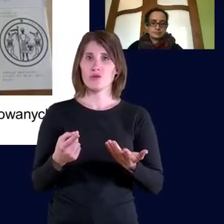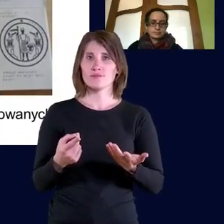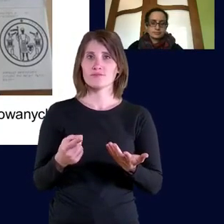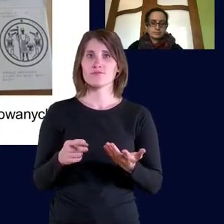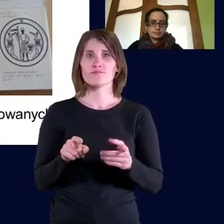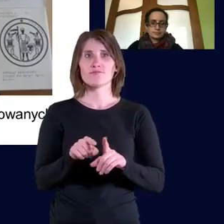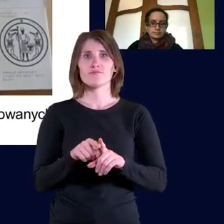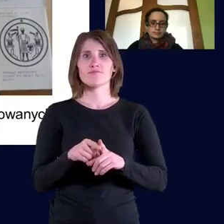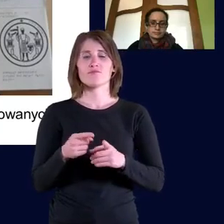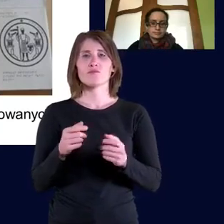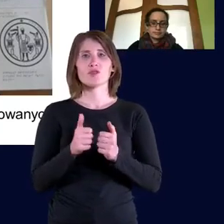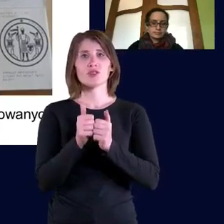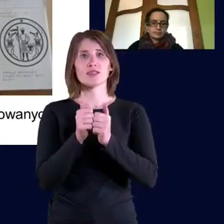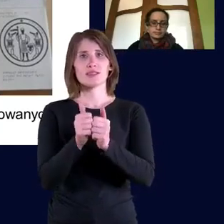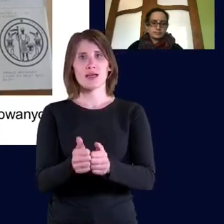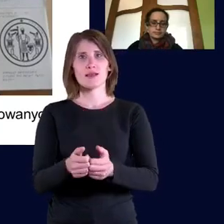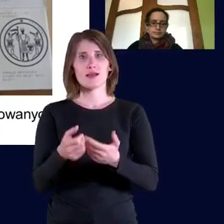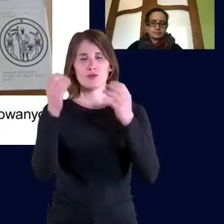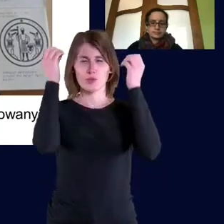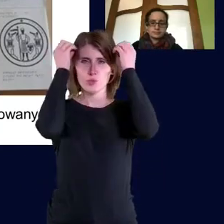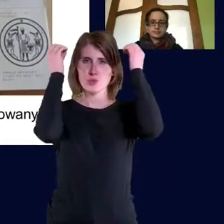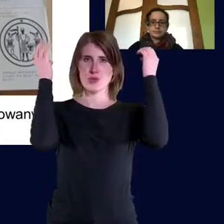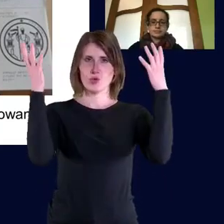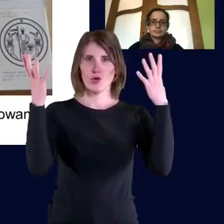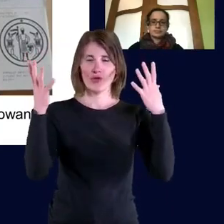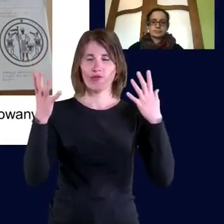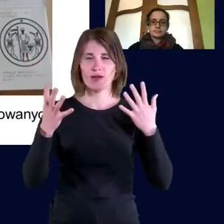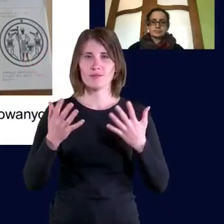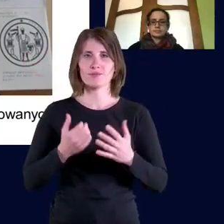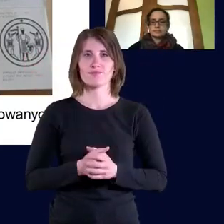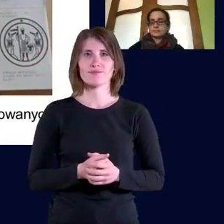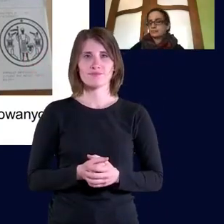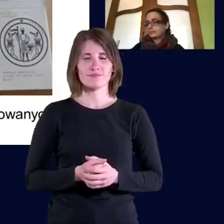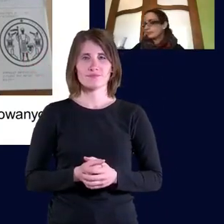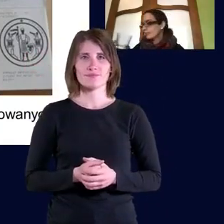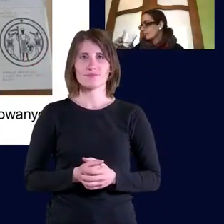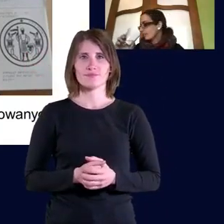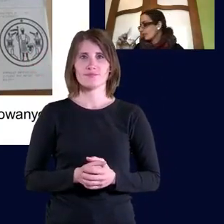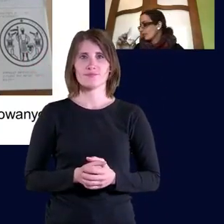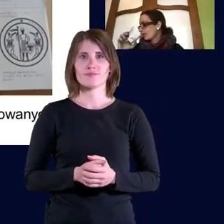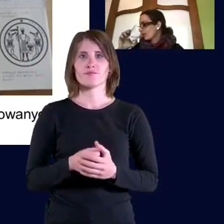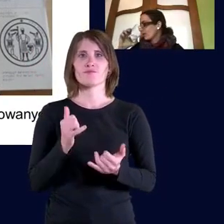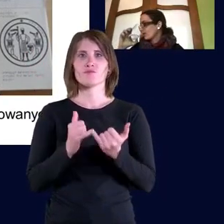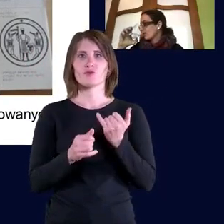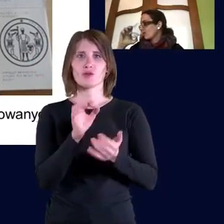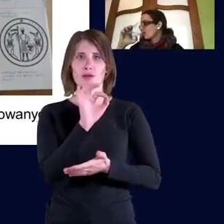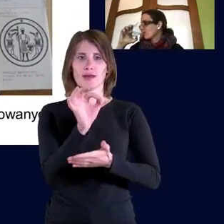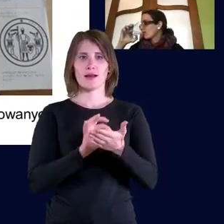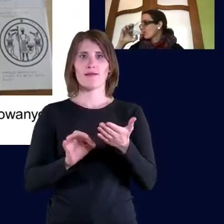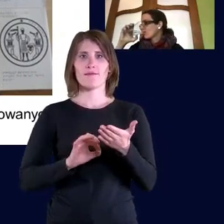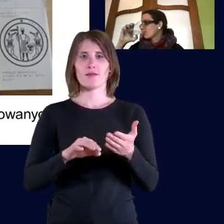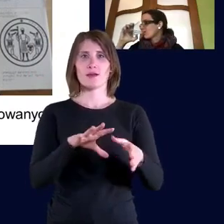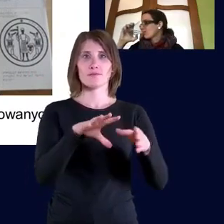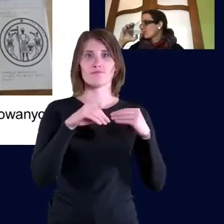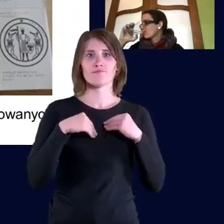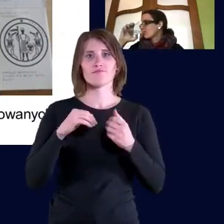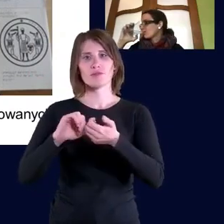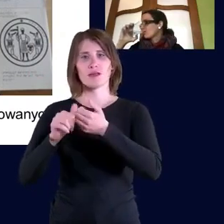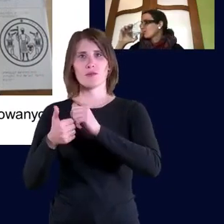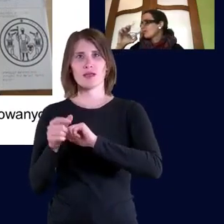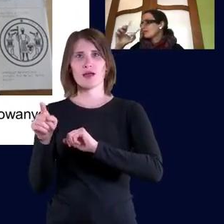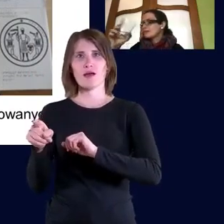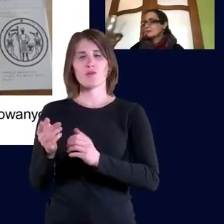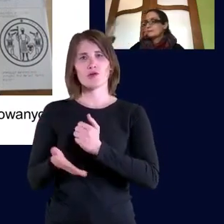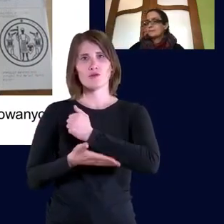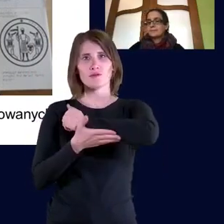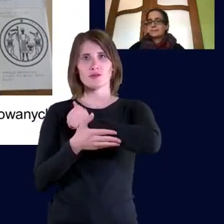swoją rolę kulturową mianowicie adaptowanie grafiki wspiera również procesy